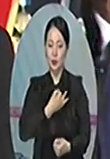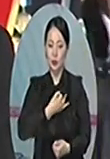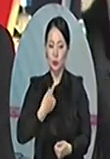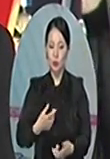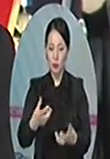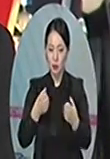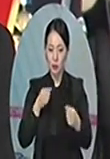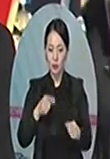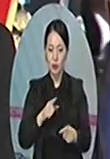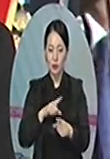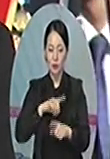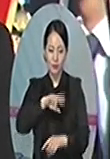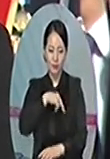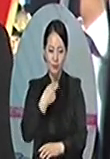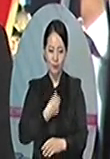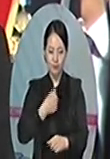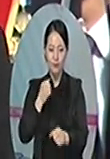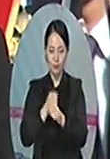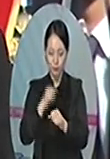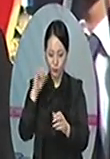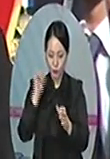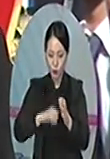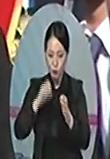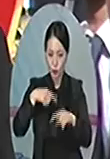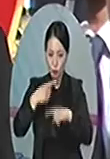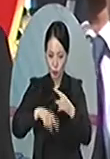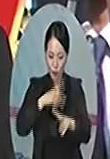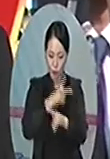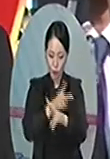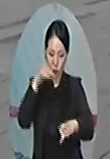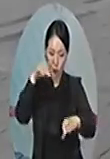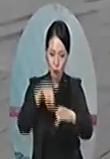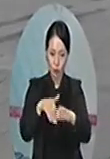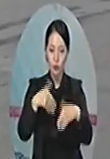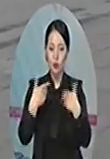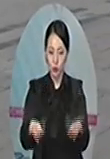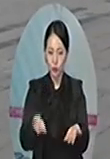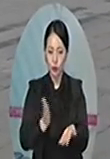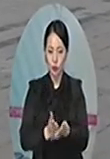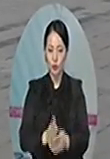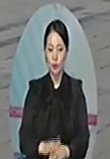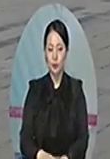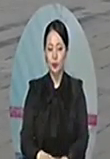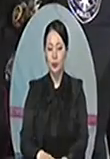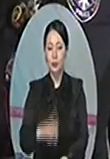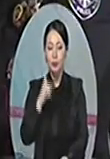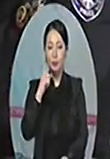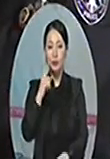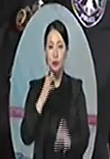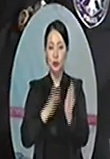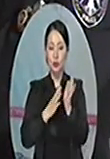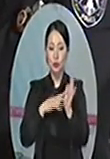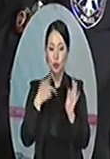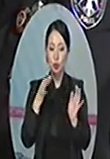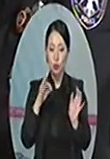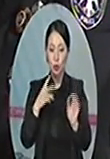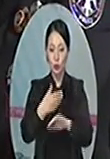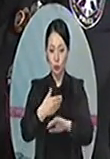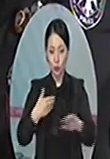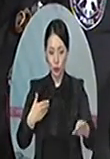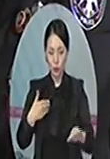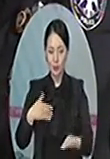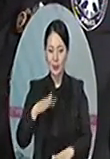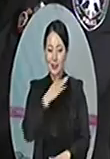хүлээхийг эрмэлзэх үүргийг энэ хуулиар хуульчилж өгсөн. 1993 оноос өмнө цагдаа албаны үйл ажиллагааг